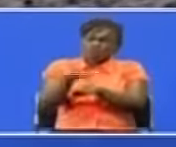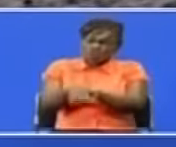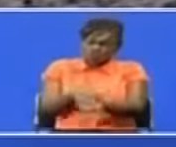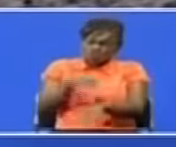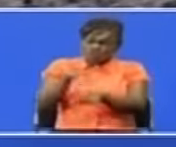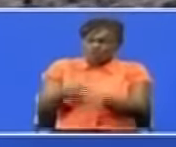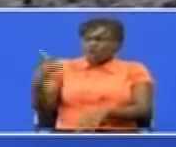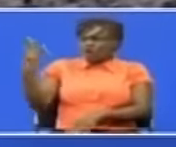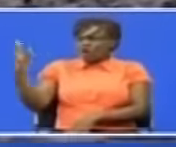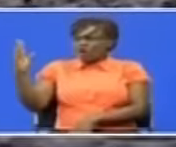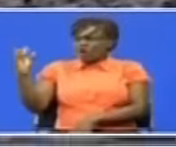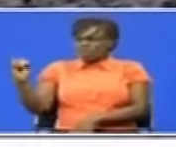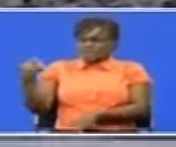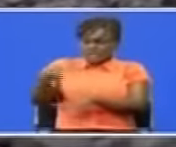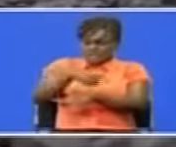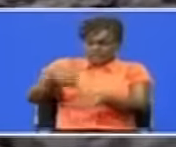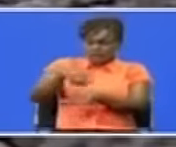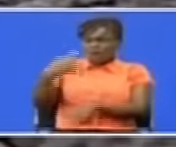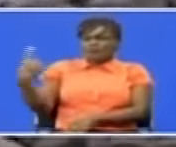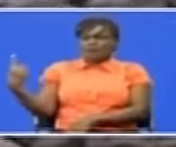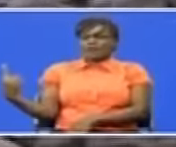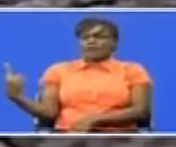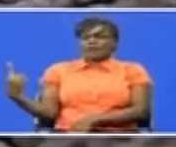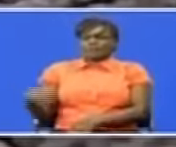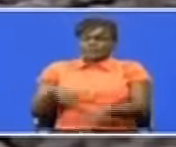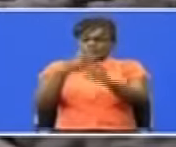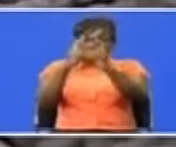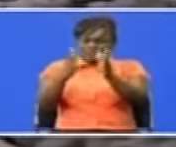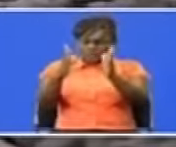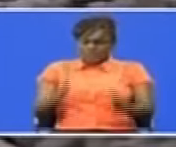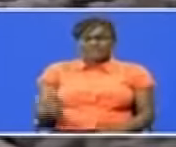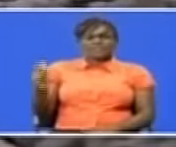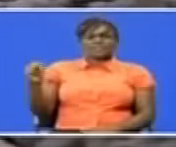kwa kasi ya kilomita 40 kwa saa. Jeff Kirui, KTN Leo.